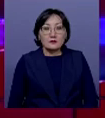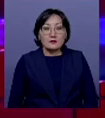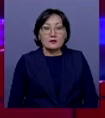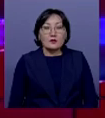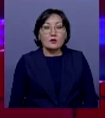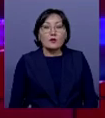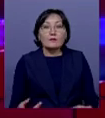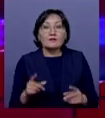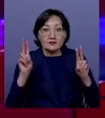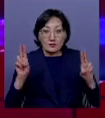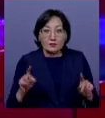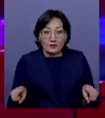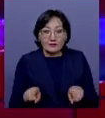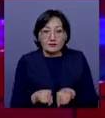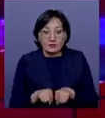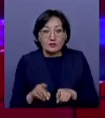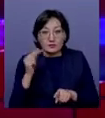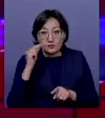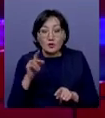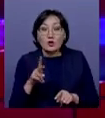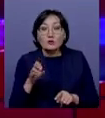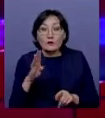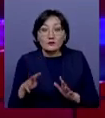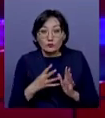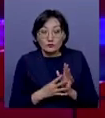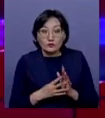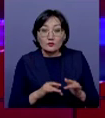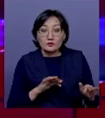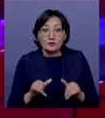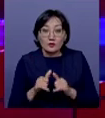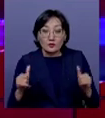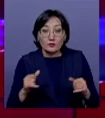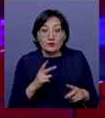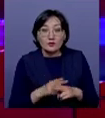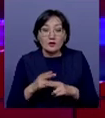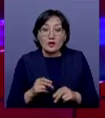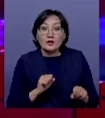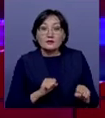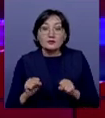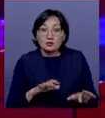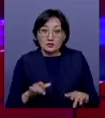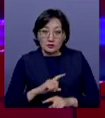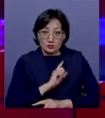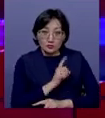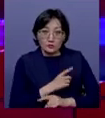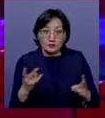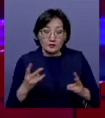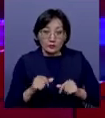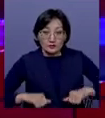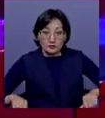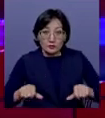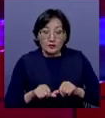Талап бәріне ортақ. Шымкентте COVID-19-дың таралуын шектеу үшін сақтық шаралары күшейтілді. Тиісті